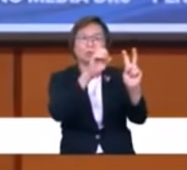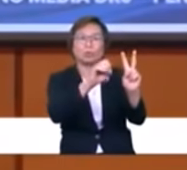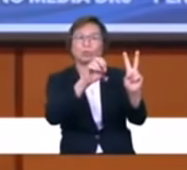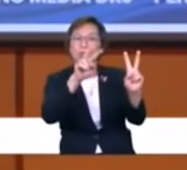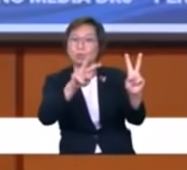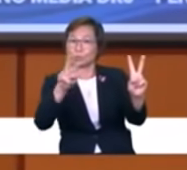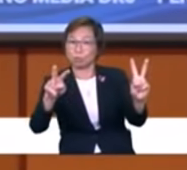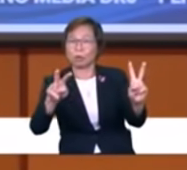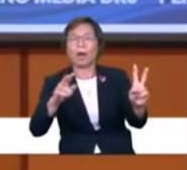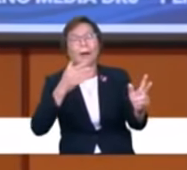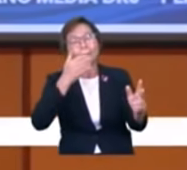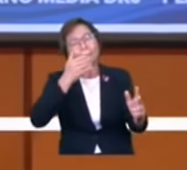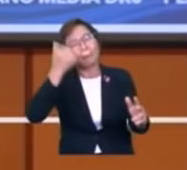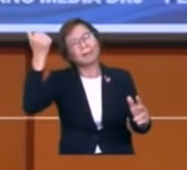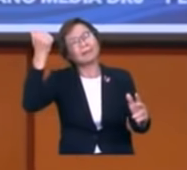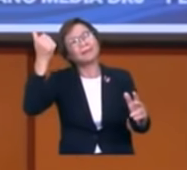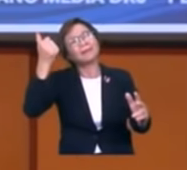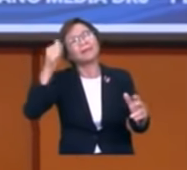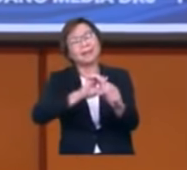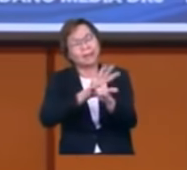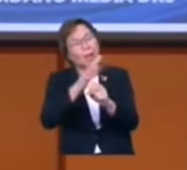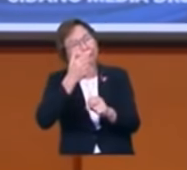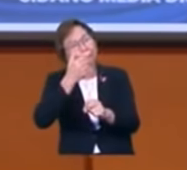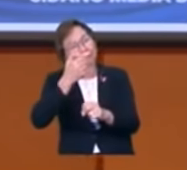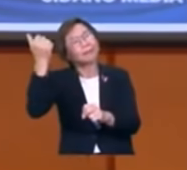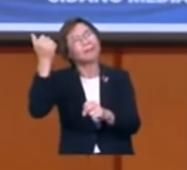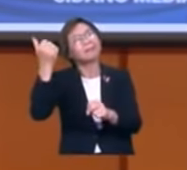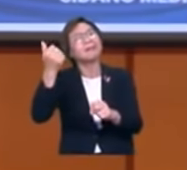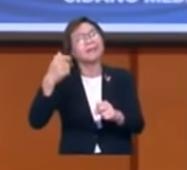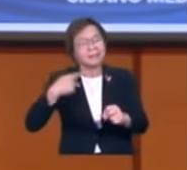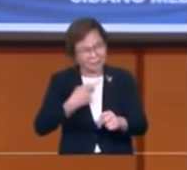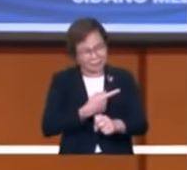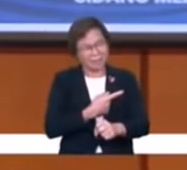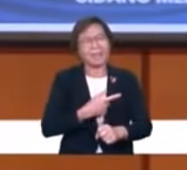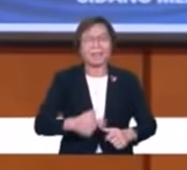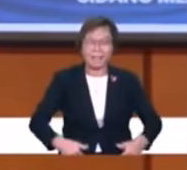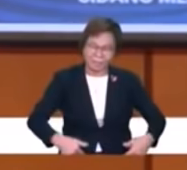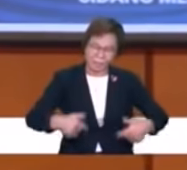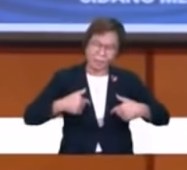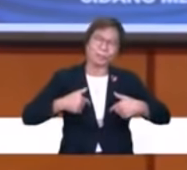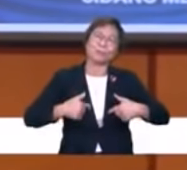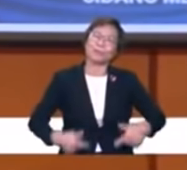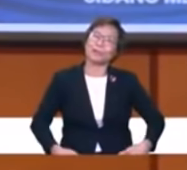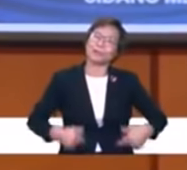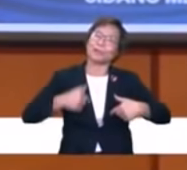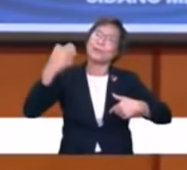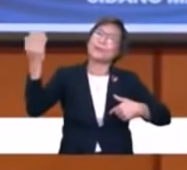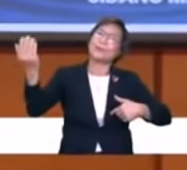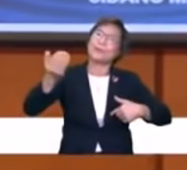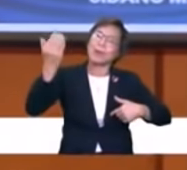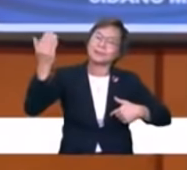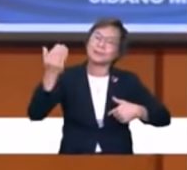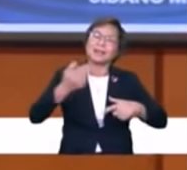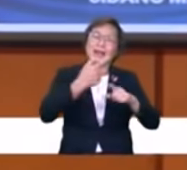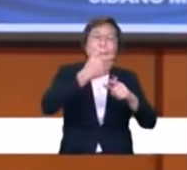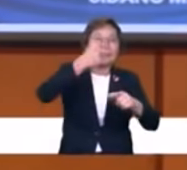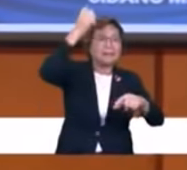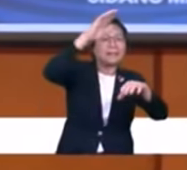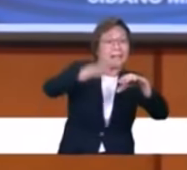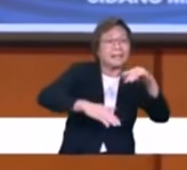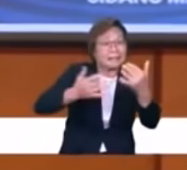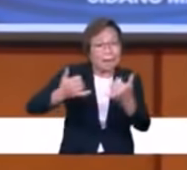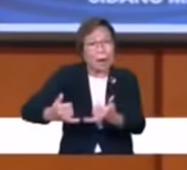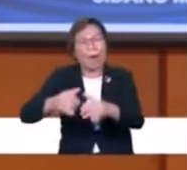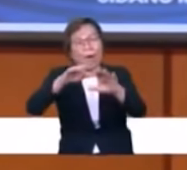baik hitam dapat hidup dalam keadaan yang lebih nomor daripada sekarang dan pada waktu